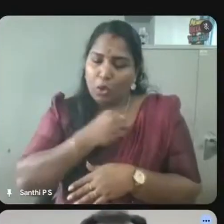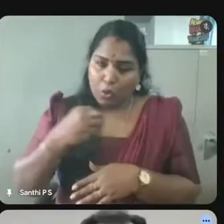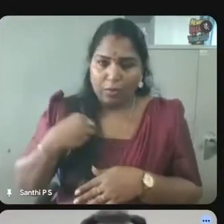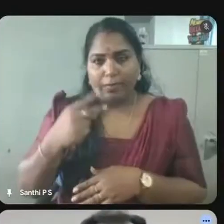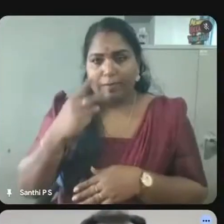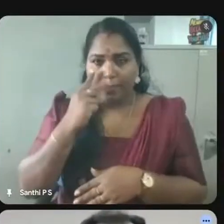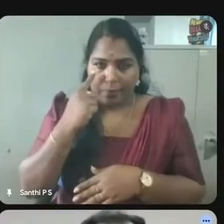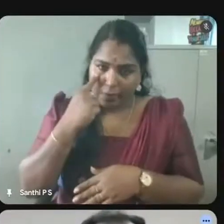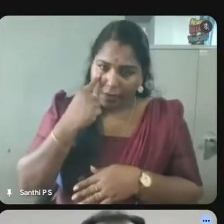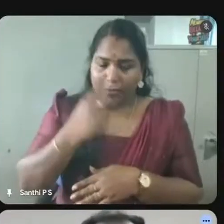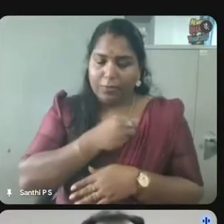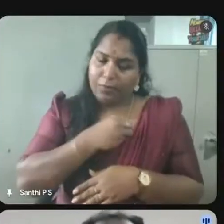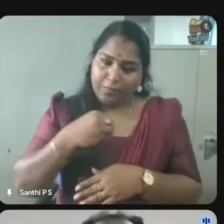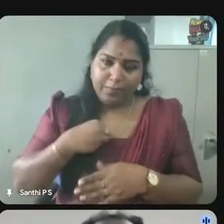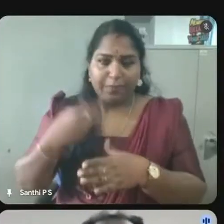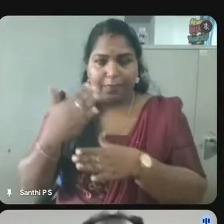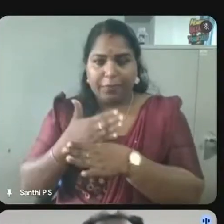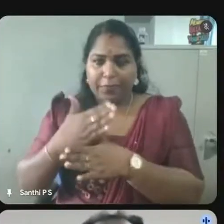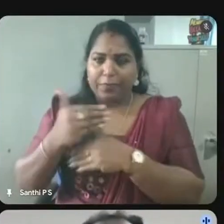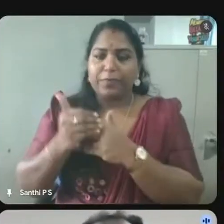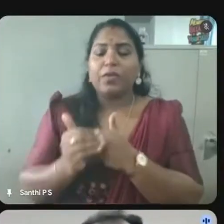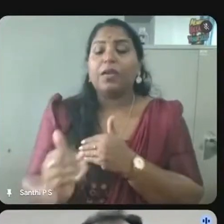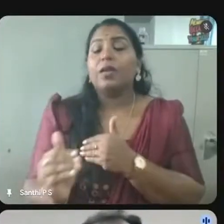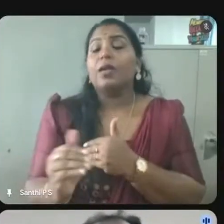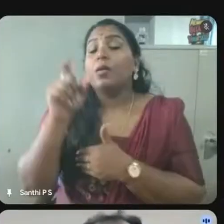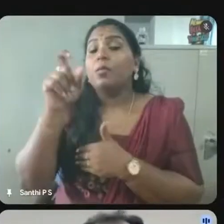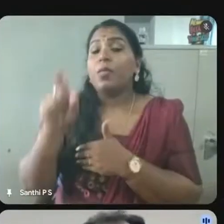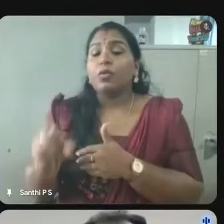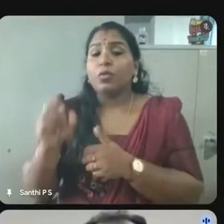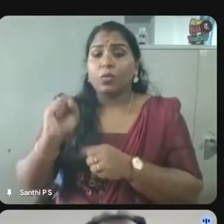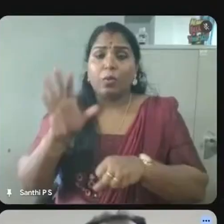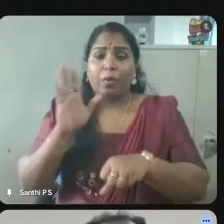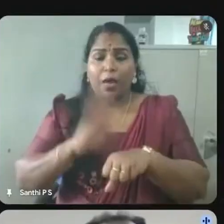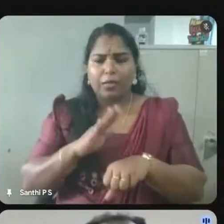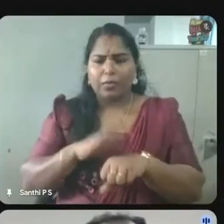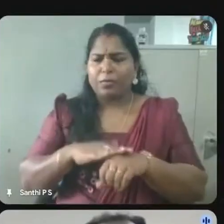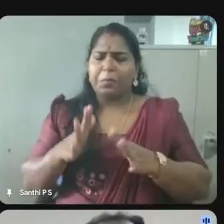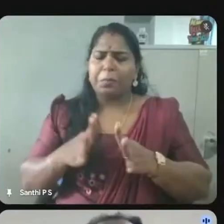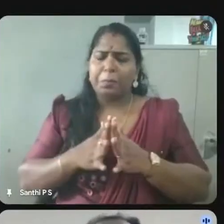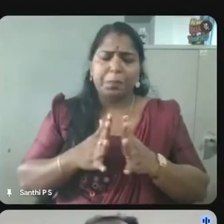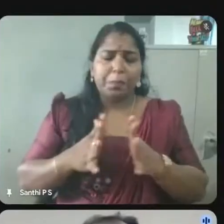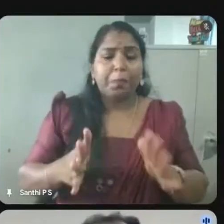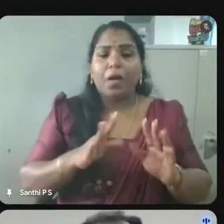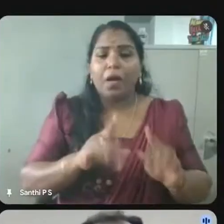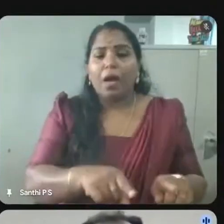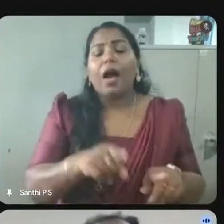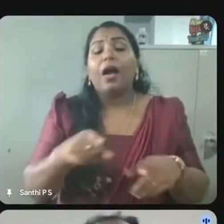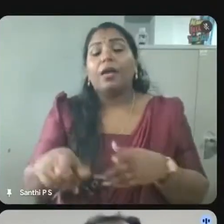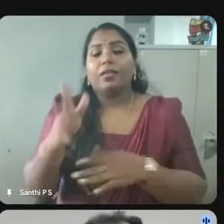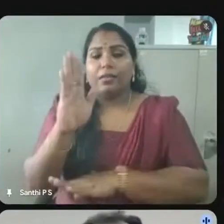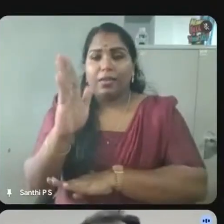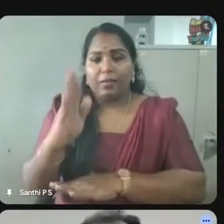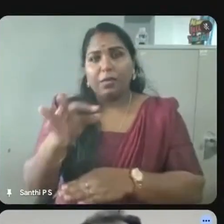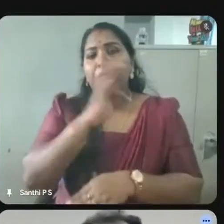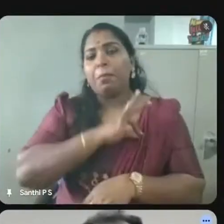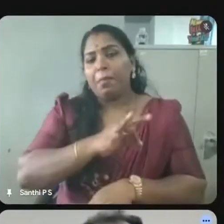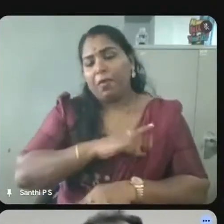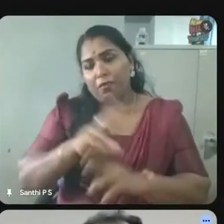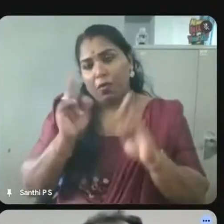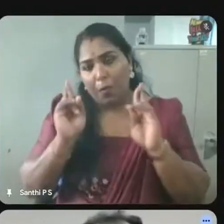മാഡം. ഈ മേഖലയിലെ മാഡത്തിന്റെ പരിചയസമ്പത്ത് തീർച്ചയായും നമ്മുടെ ഇന്നത്തെ സെഷന് നല്ലൊരു മുതൽക്കൂട്ടാണ് എന്ന്